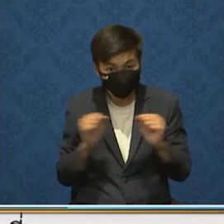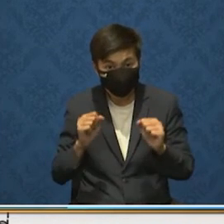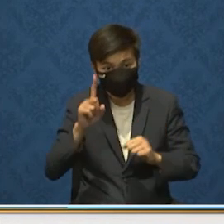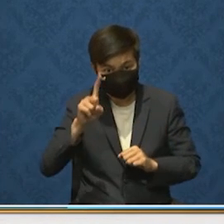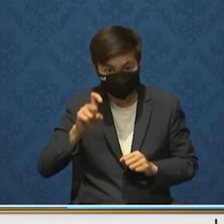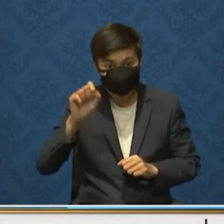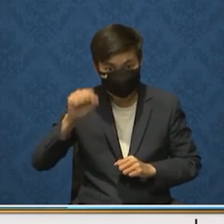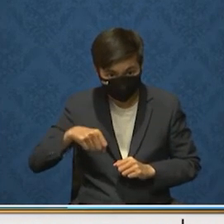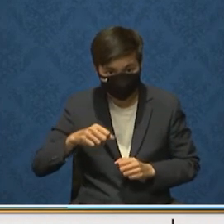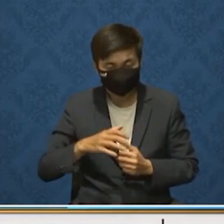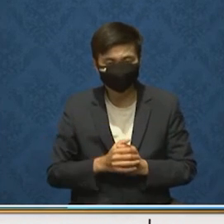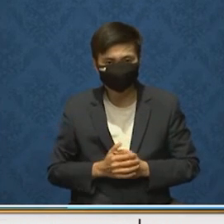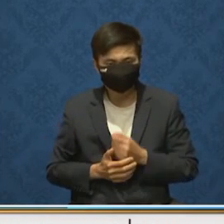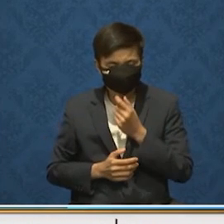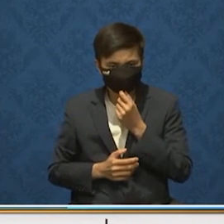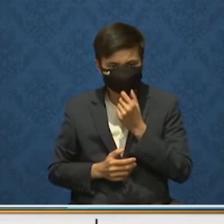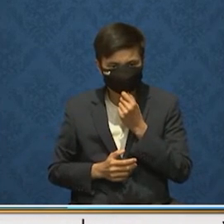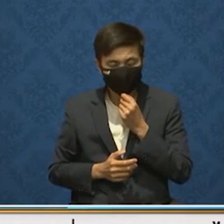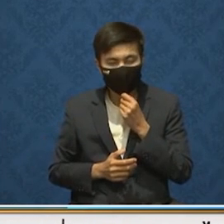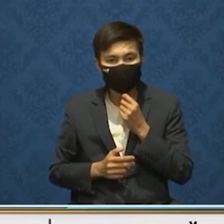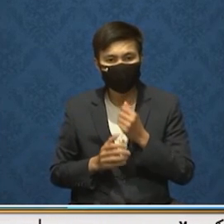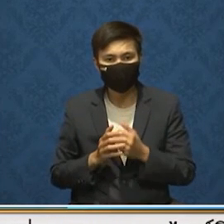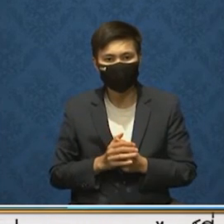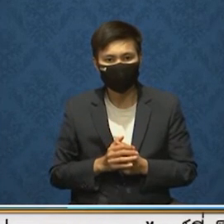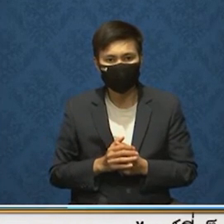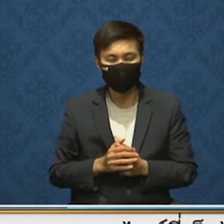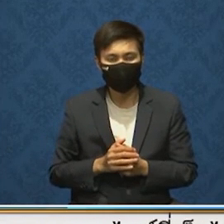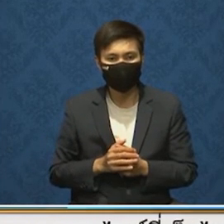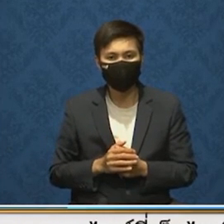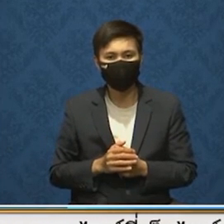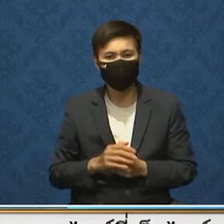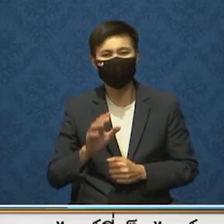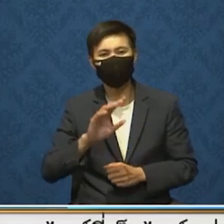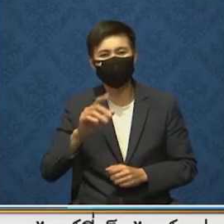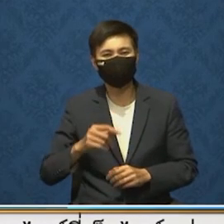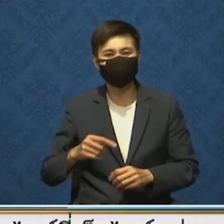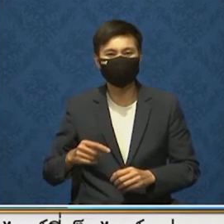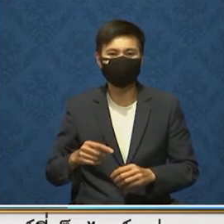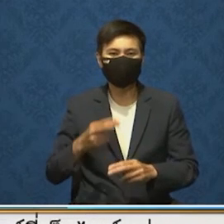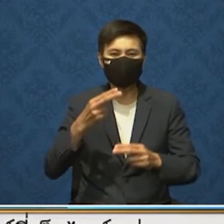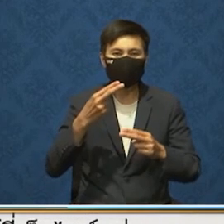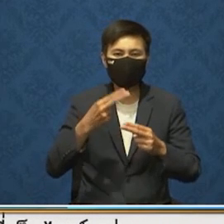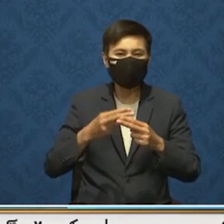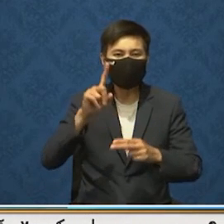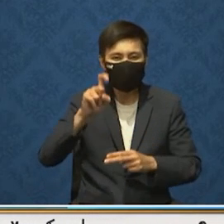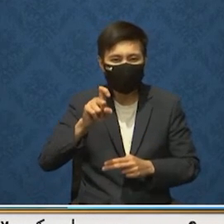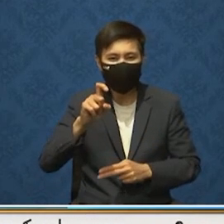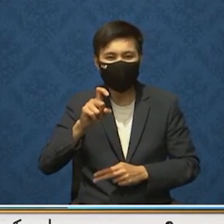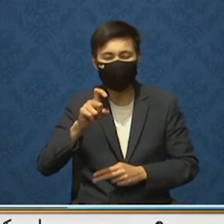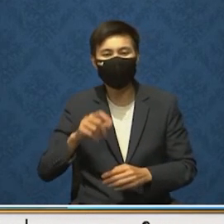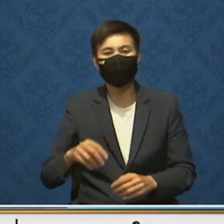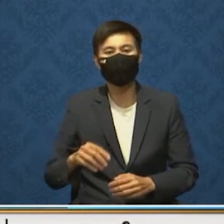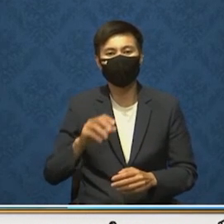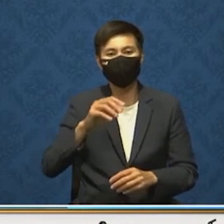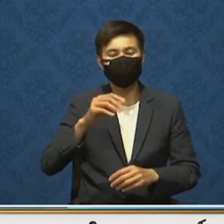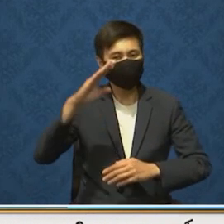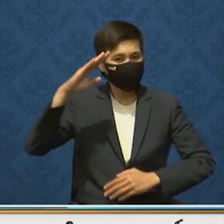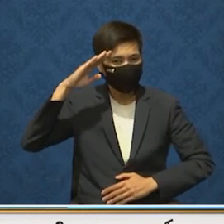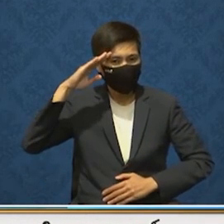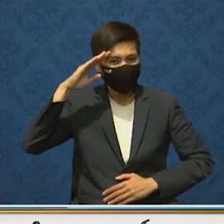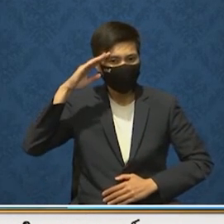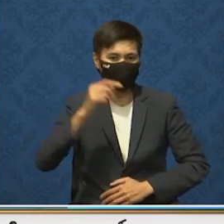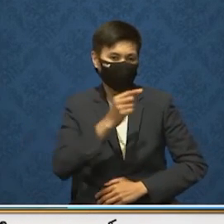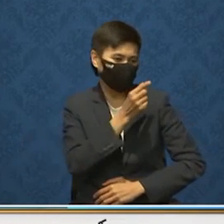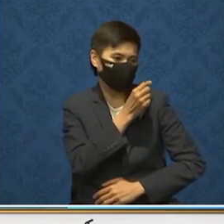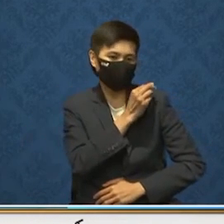ไม่สมกับที่อ้างว่าเป็ักรบ เดียน และามหเลยเสียชอผมหมด สครัลองไปดู